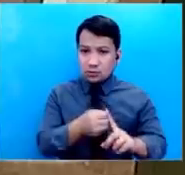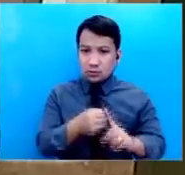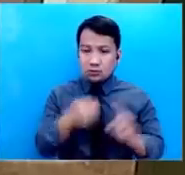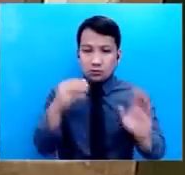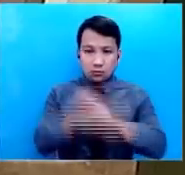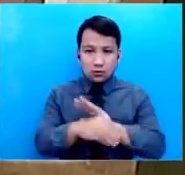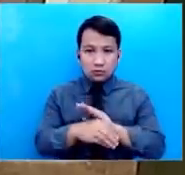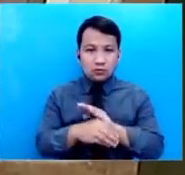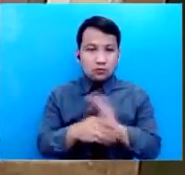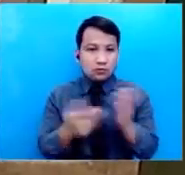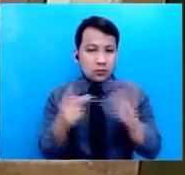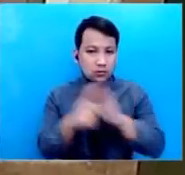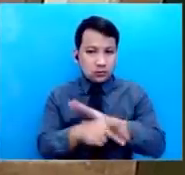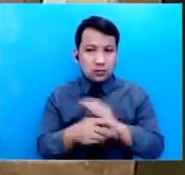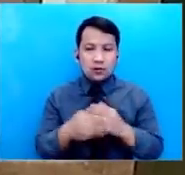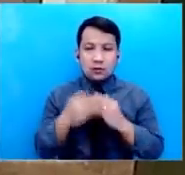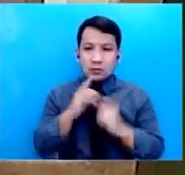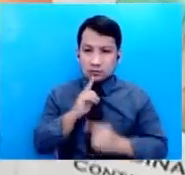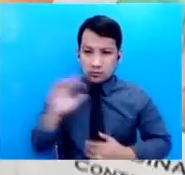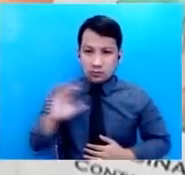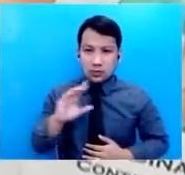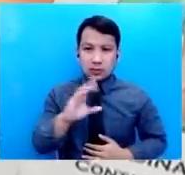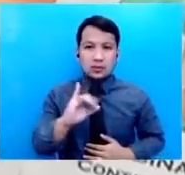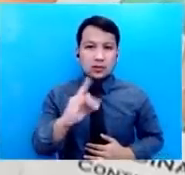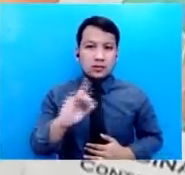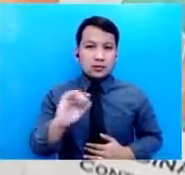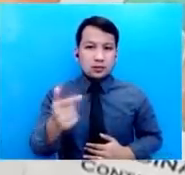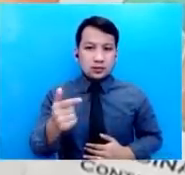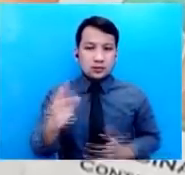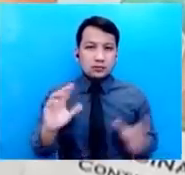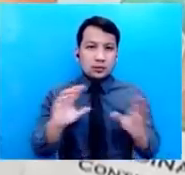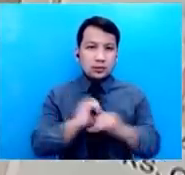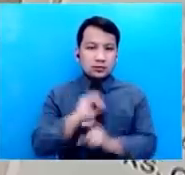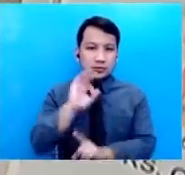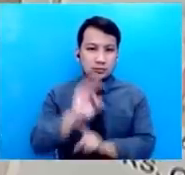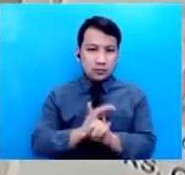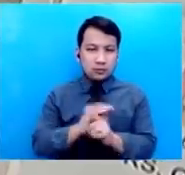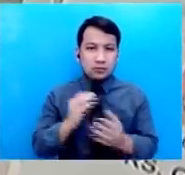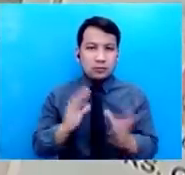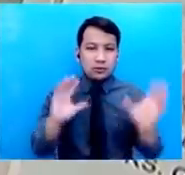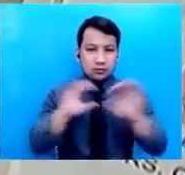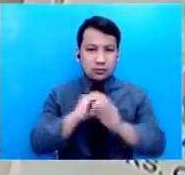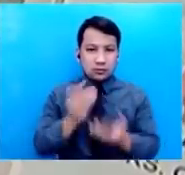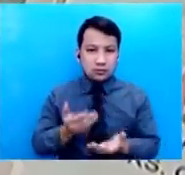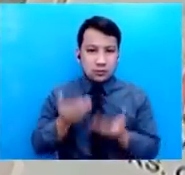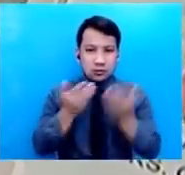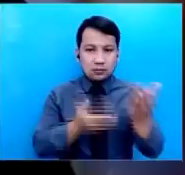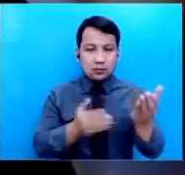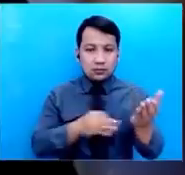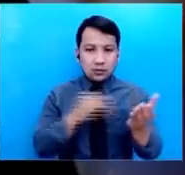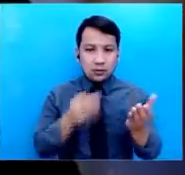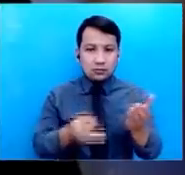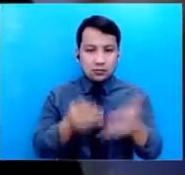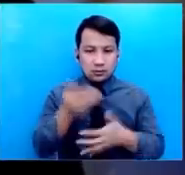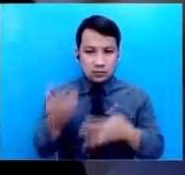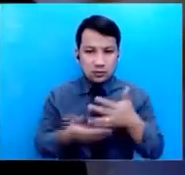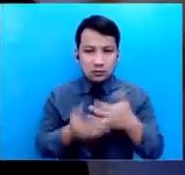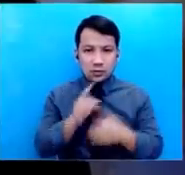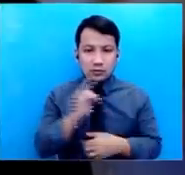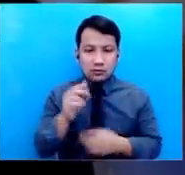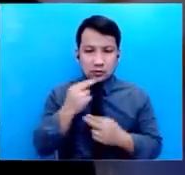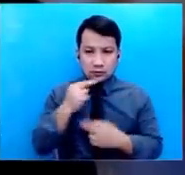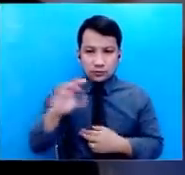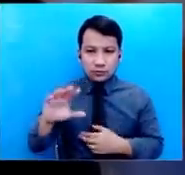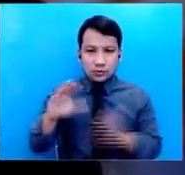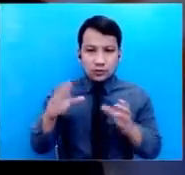homicide. Nangako naman ang CIDG na bago matapos ang Pebrero, makapagsasampa na sila ng kaso. Nangako naman sa News 5 ang kampo ni